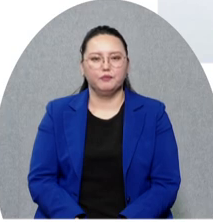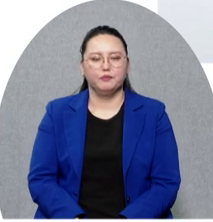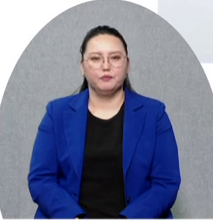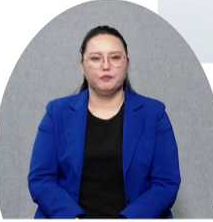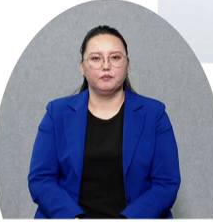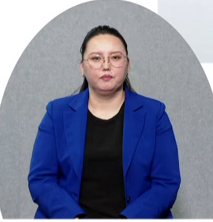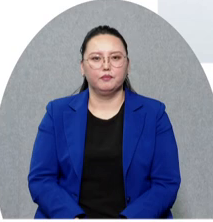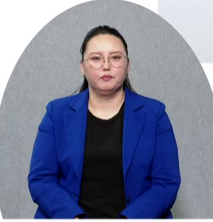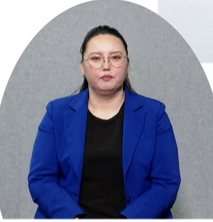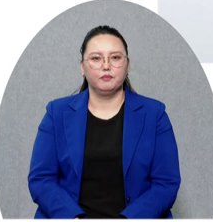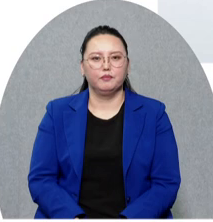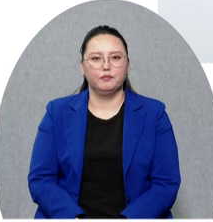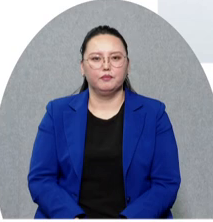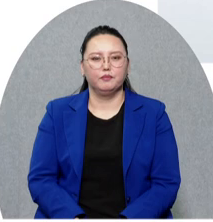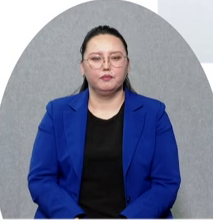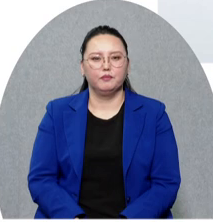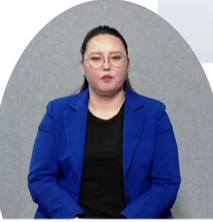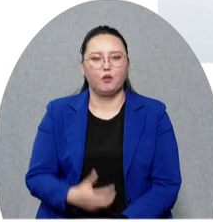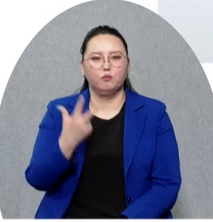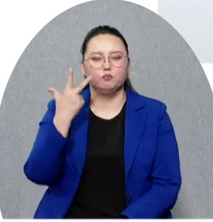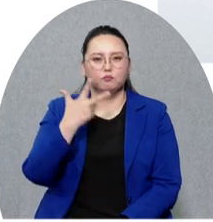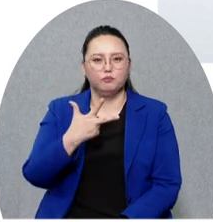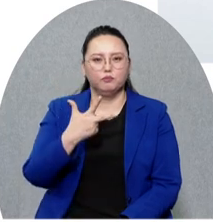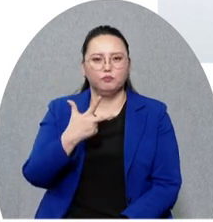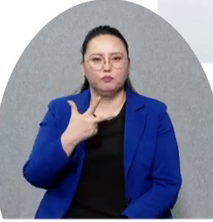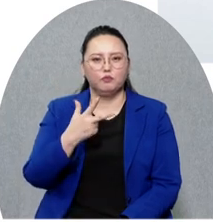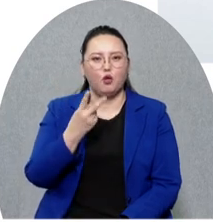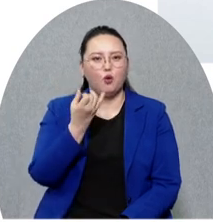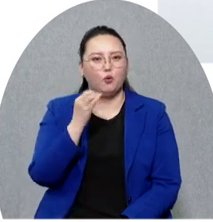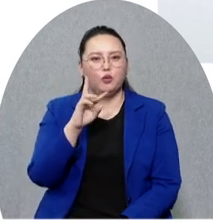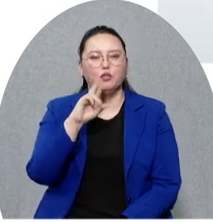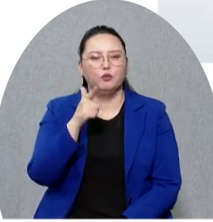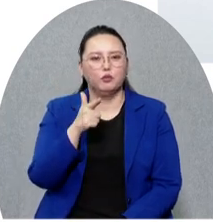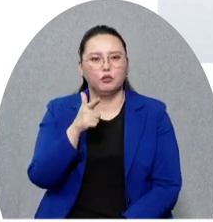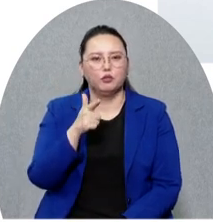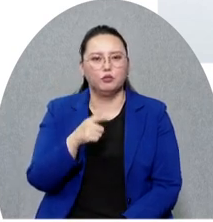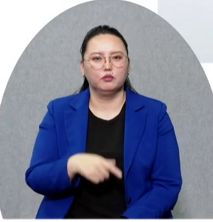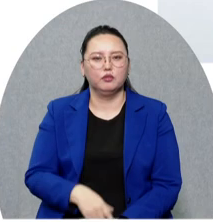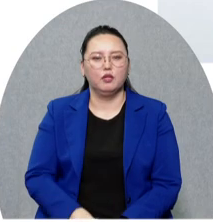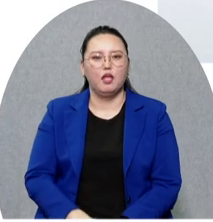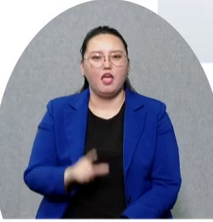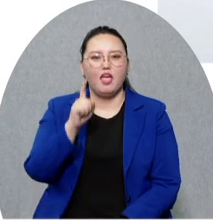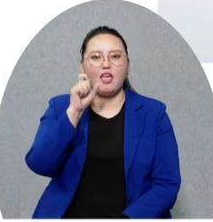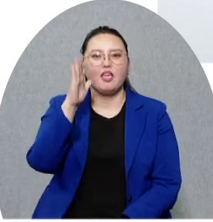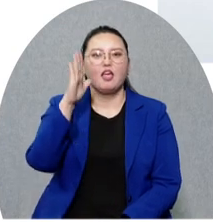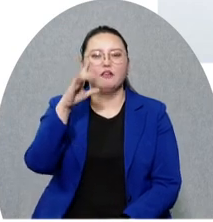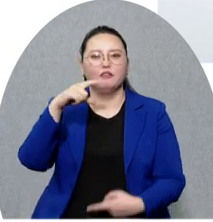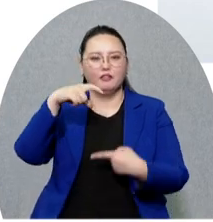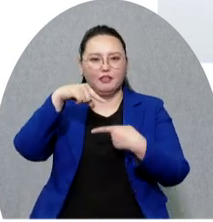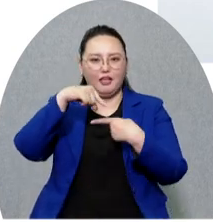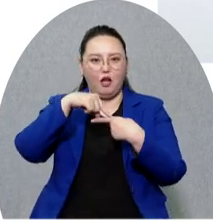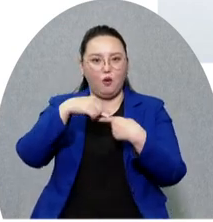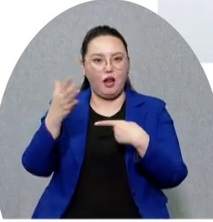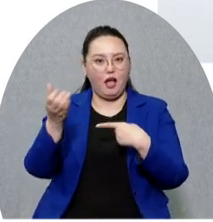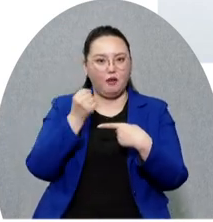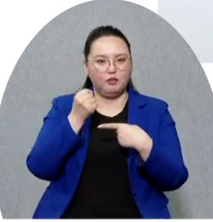үйлд, цэргийг захир гих мэт. За 3 дугаарт нь тухайн үйл үг бусдаар үйлдэхлэх хэвийн дагуур